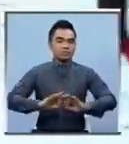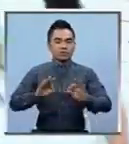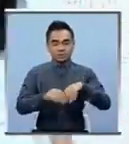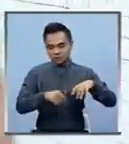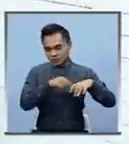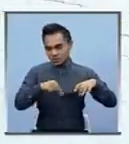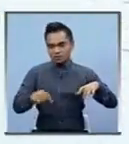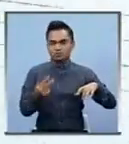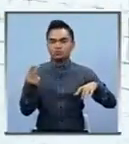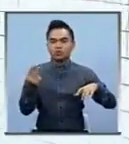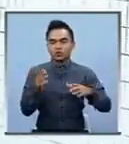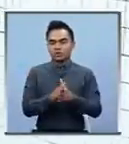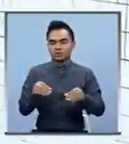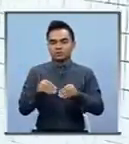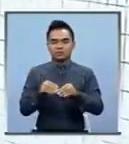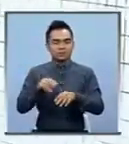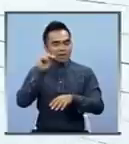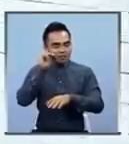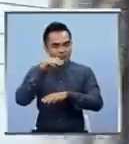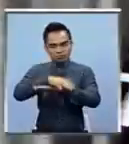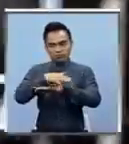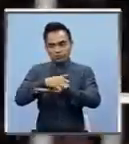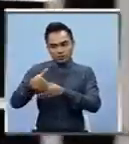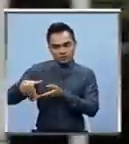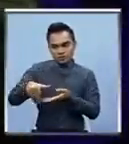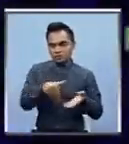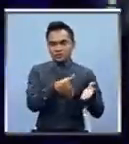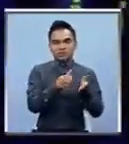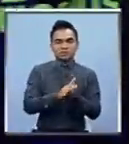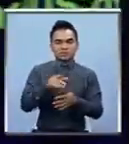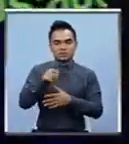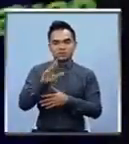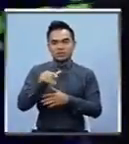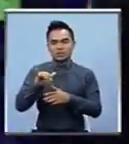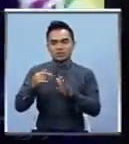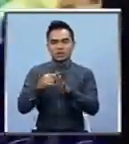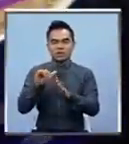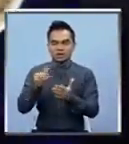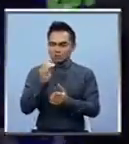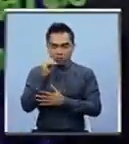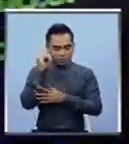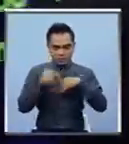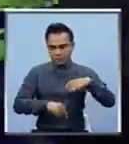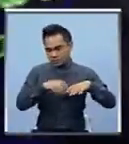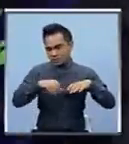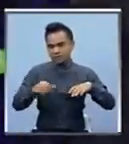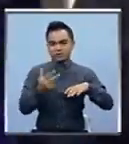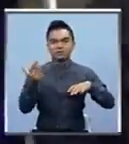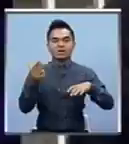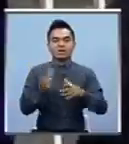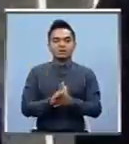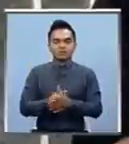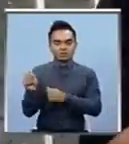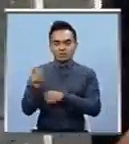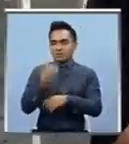วรถตู้ที่ไปถึงบริเวณท่าน้ำศรีพยาที่อยู่ห่างจากบริเวณตรงจุดนี้ไม่ไกลนักเช่นเดียวกับจุดที่3นะครับเป็นคิวรถตู้จากบริเวณหน้าห้างสรร